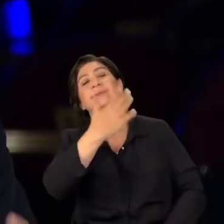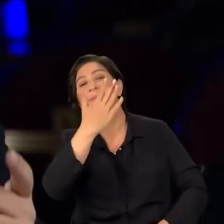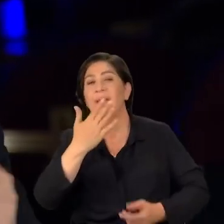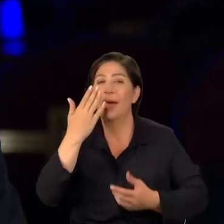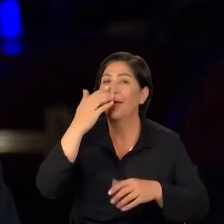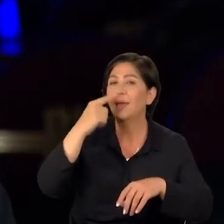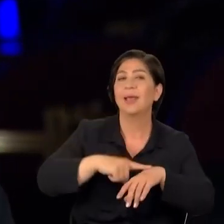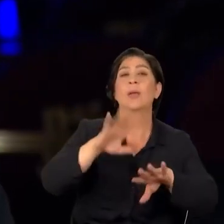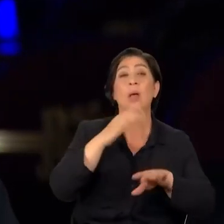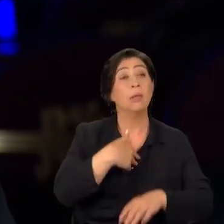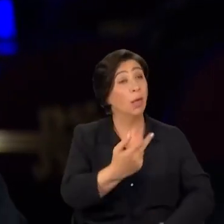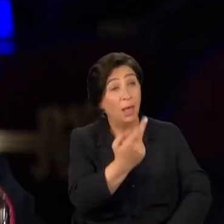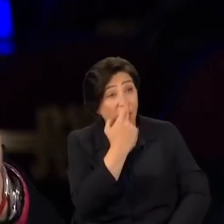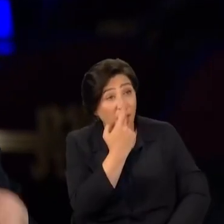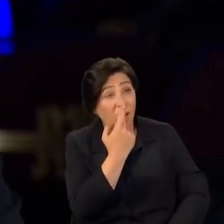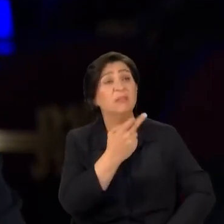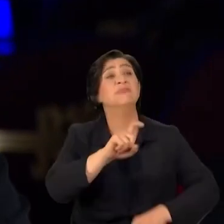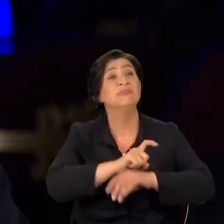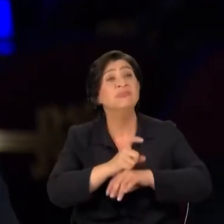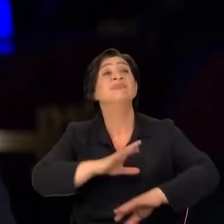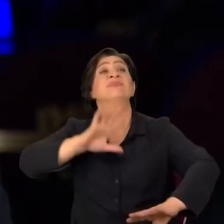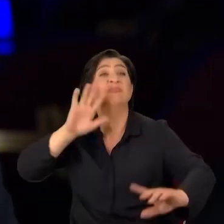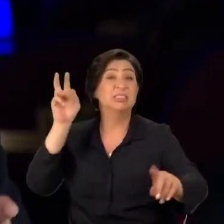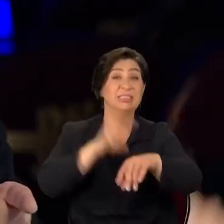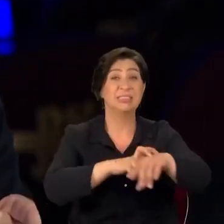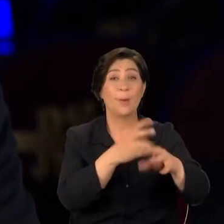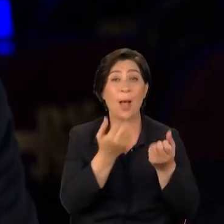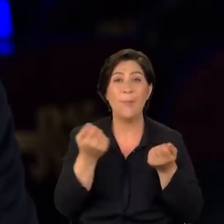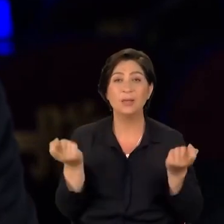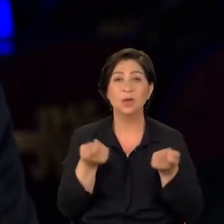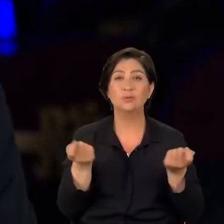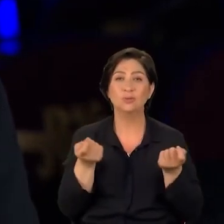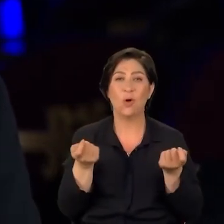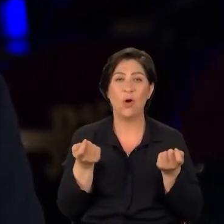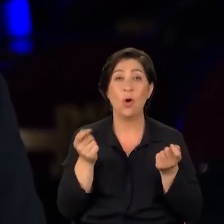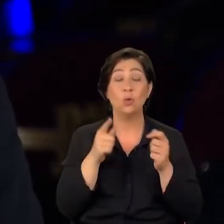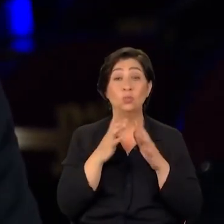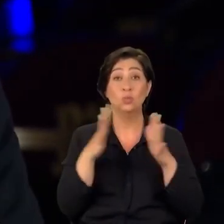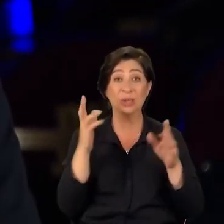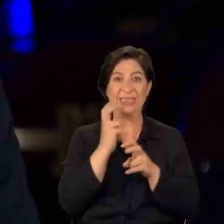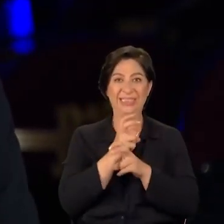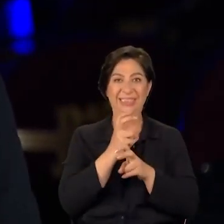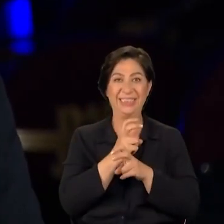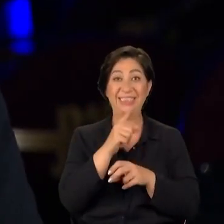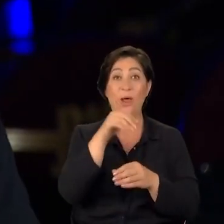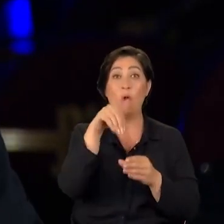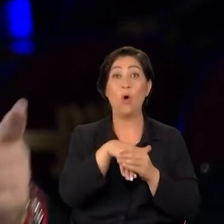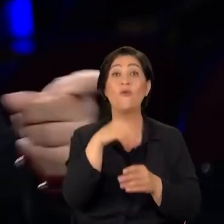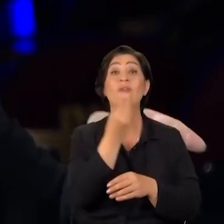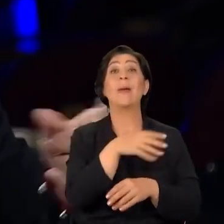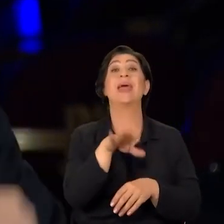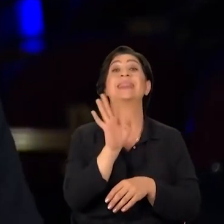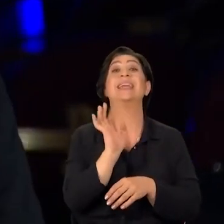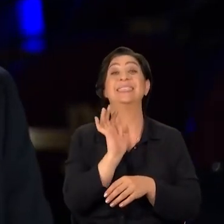başlıyor. Bir süre sonra da beni niye aldattın diye bütün öfkesini sana doğru yönlendirmeye başlıyor. Burada büyük risk kim? Sana